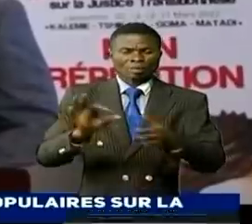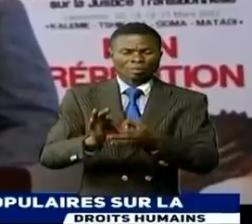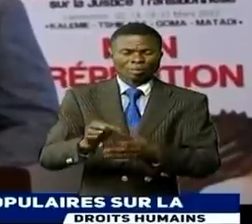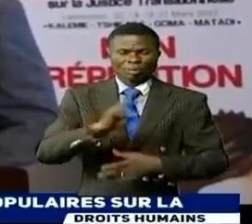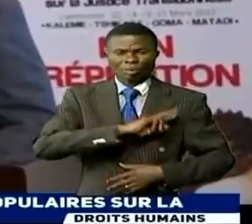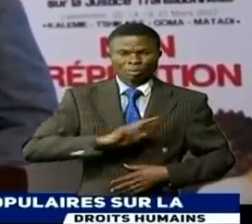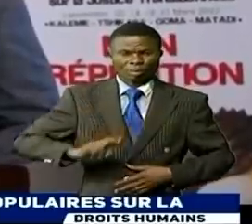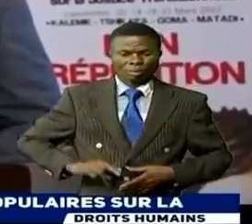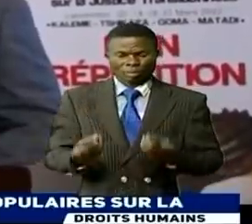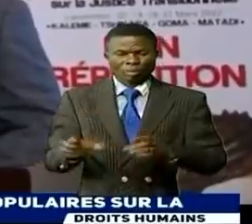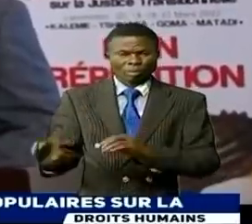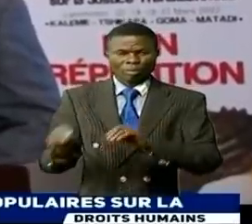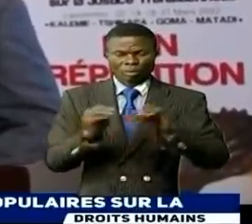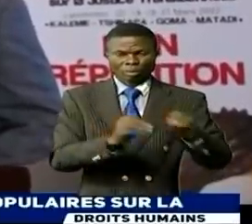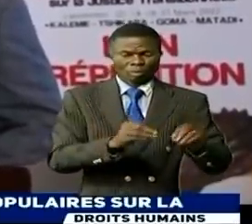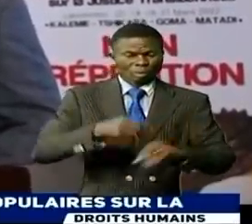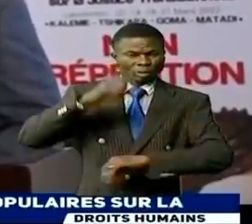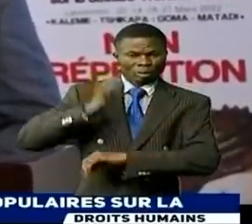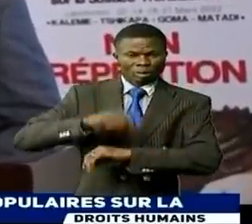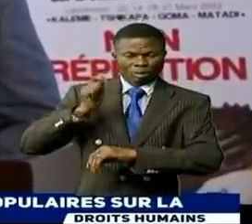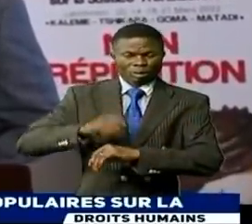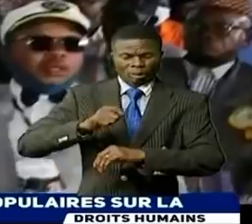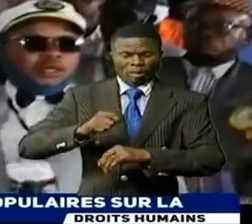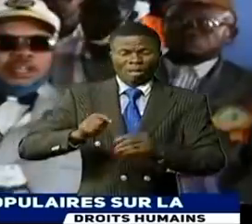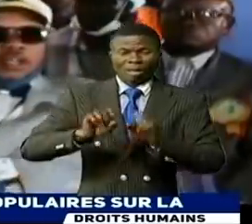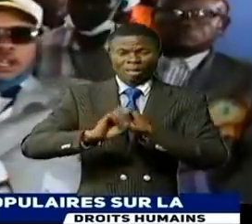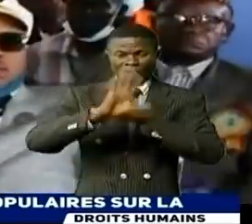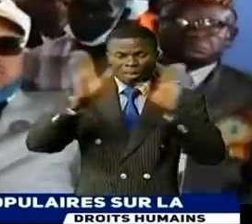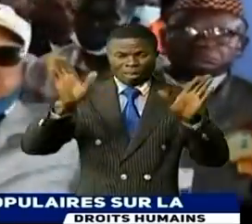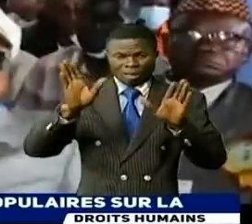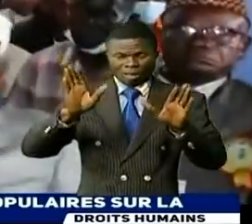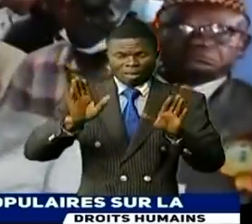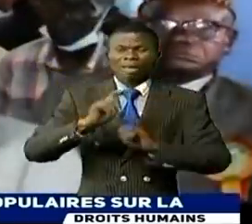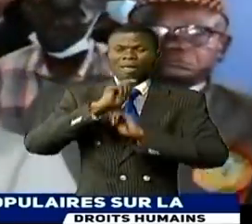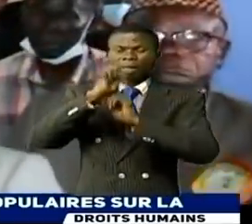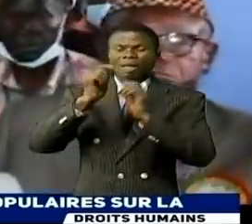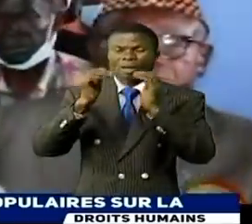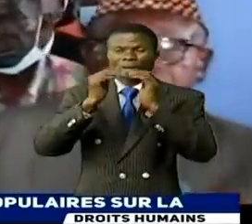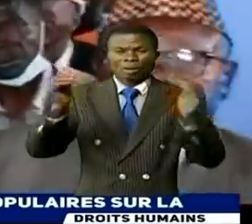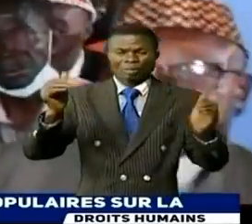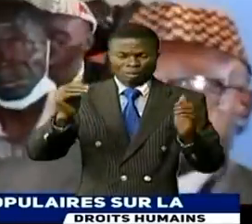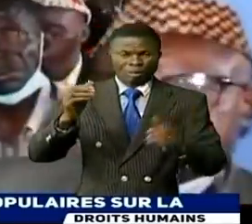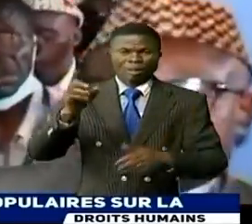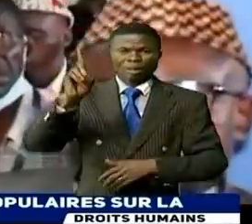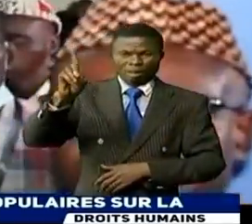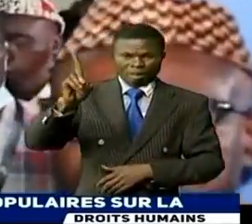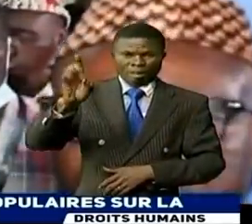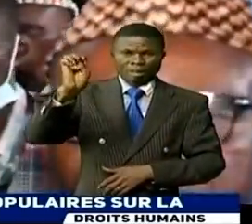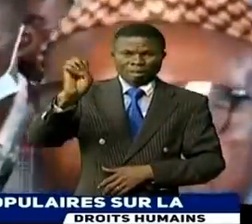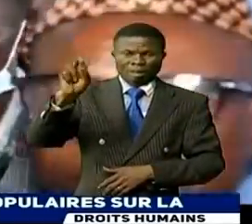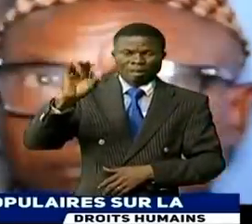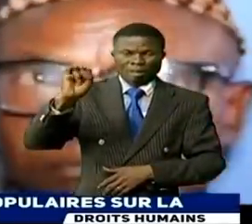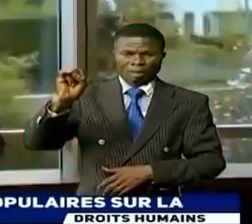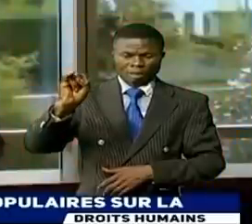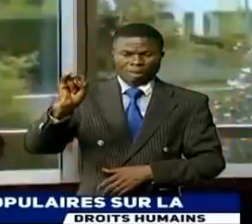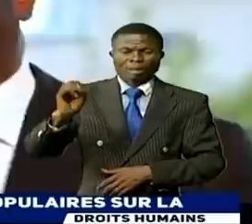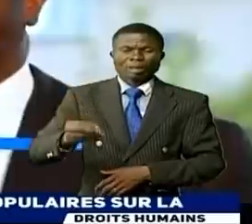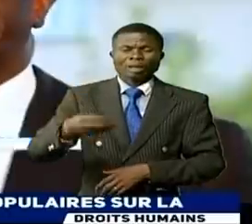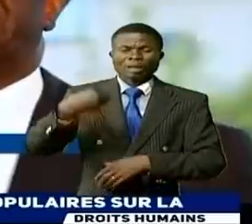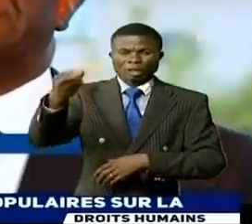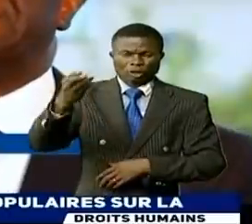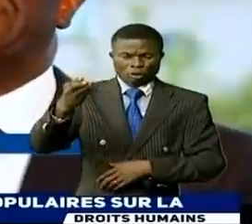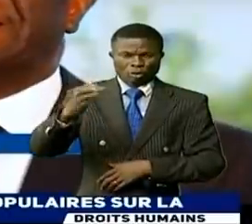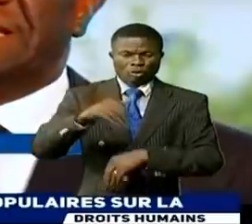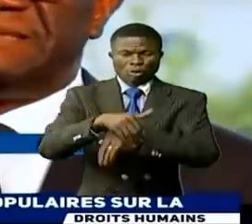est la mise en place de la justice transitionnelle. Le prix Nobel de la paix, Denis Mukwege, est intervenu depuis Genève. Après